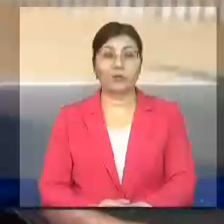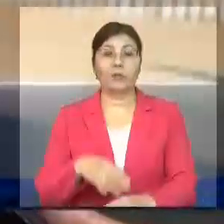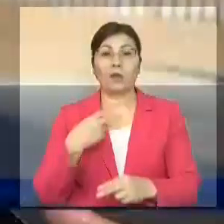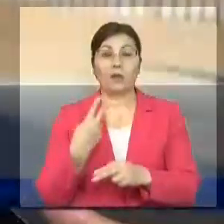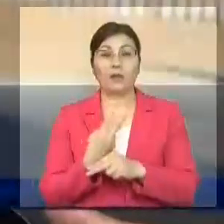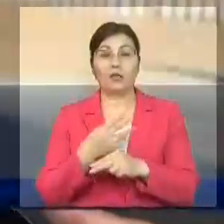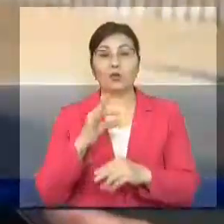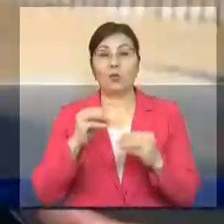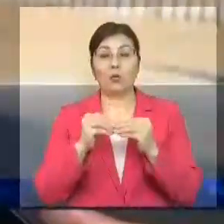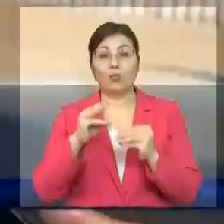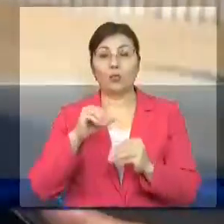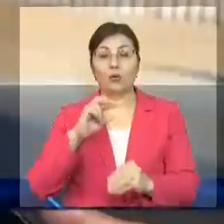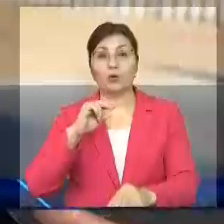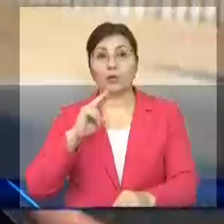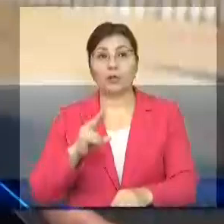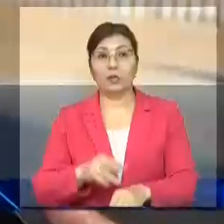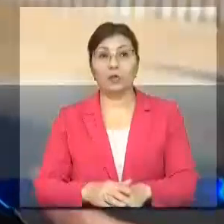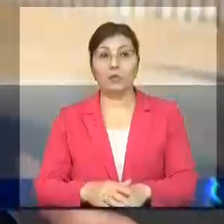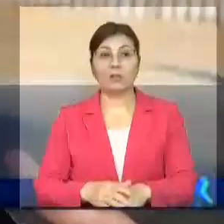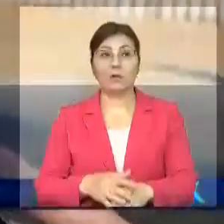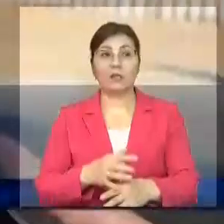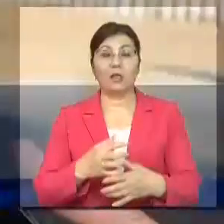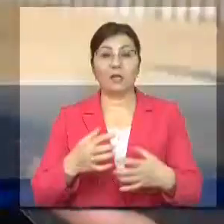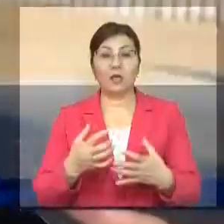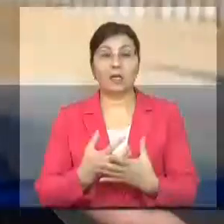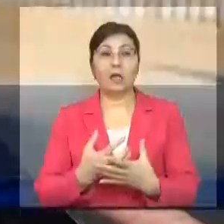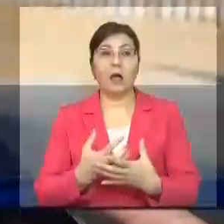екінші 10 сотықты беріп тұрған себебім жаңа мал аулалары,